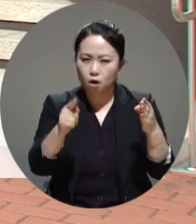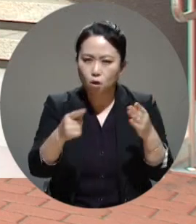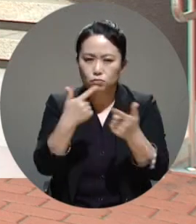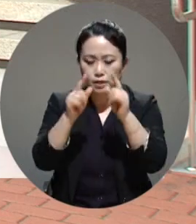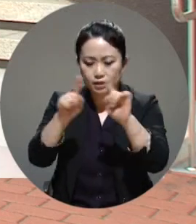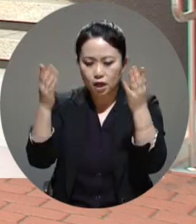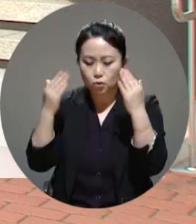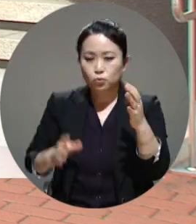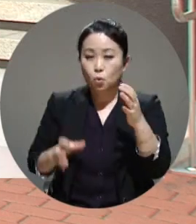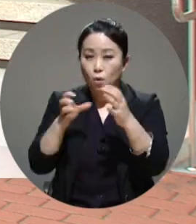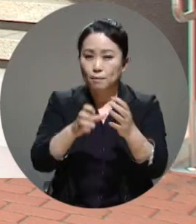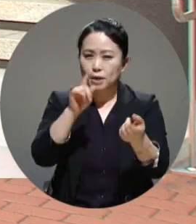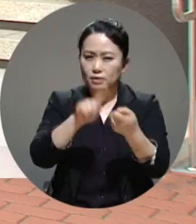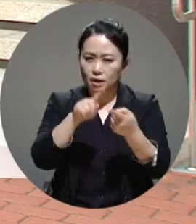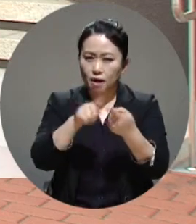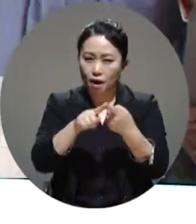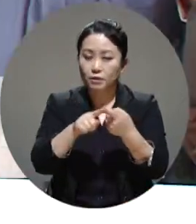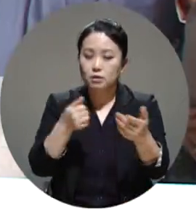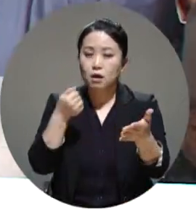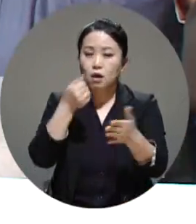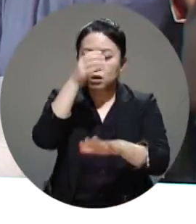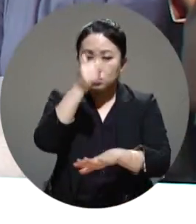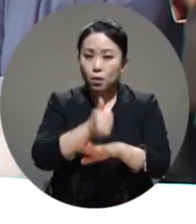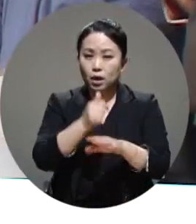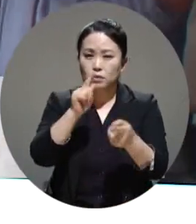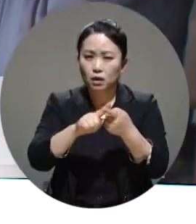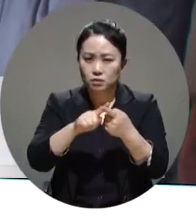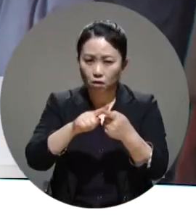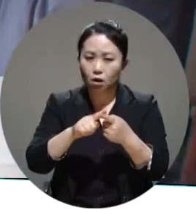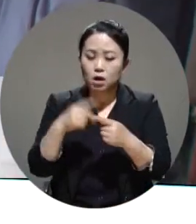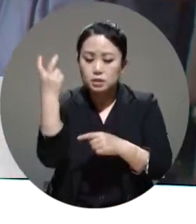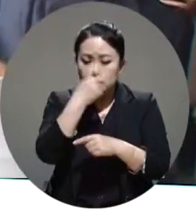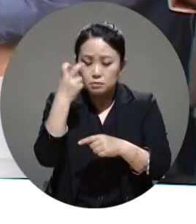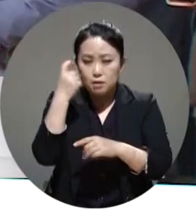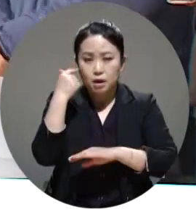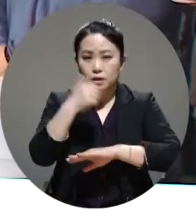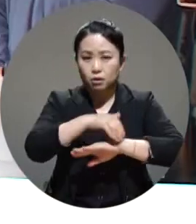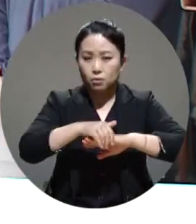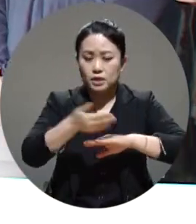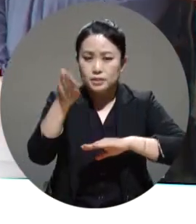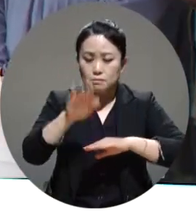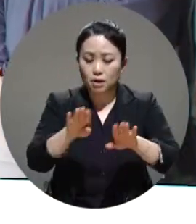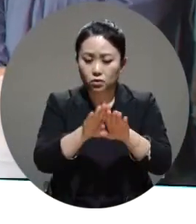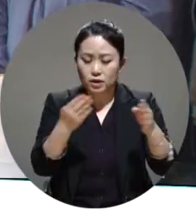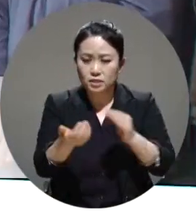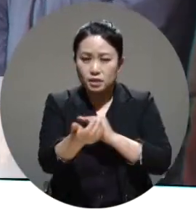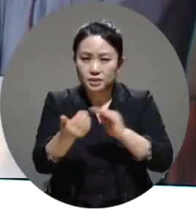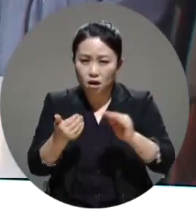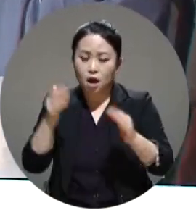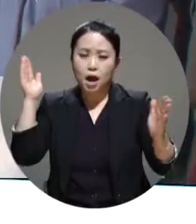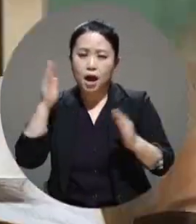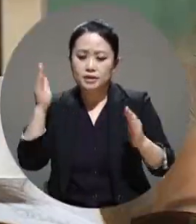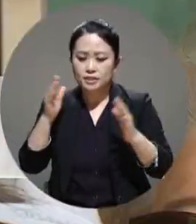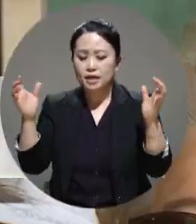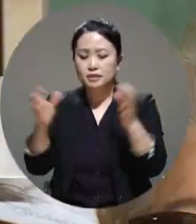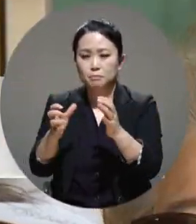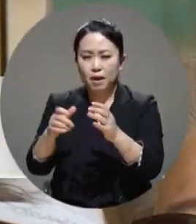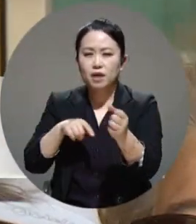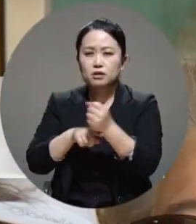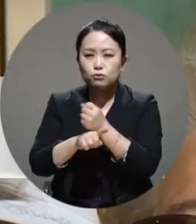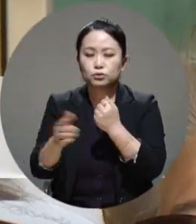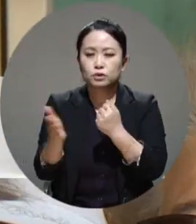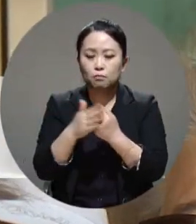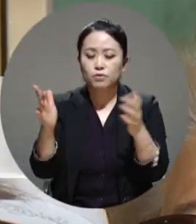최근 대학평의원의 결과에 대해 추인 여부를 심의하기로 했으나 개최 직전 학생 집행 등을 이유로 온라인